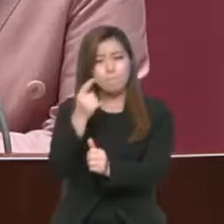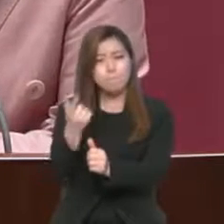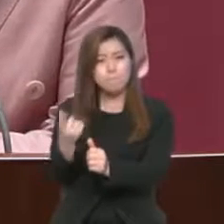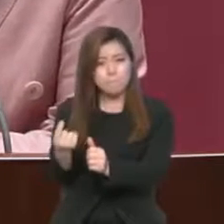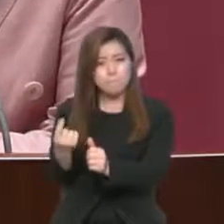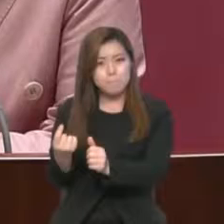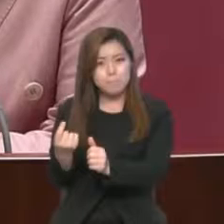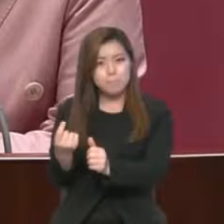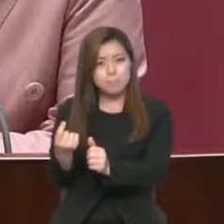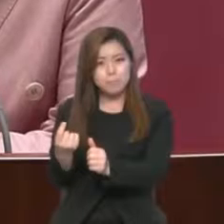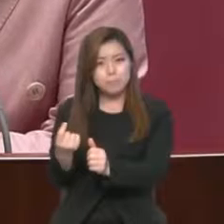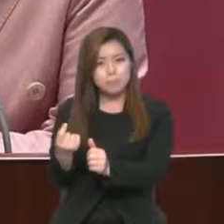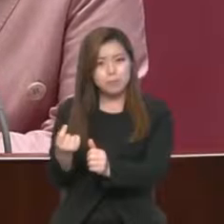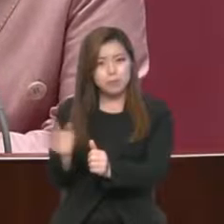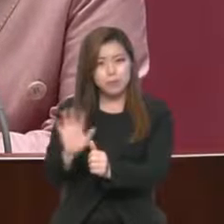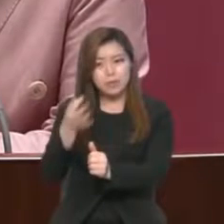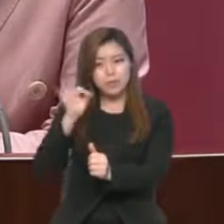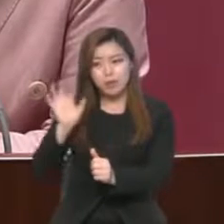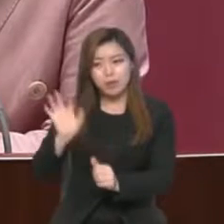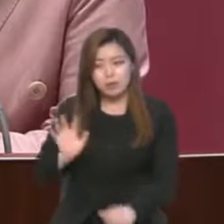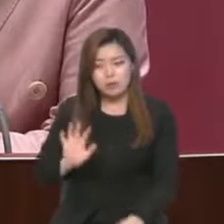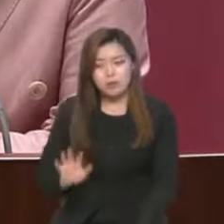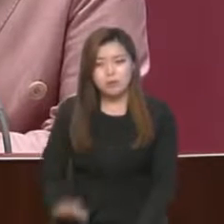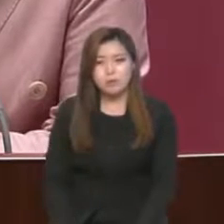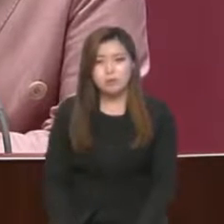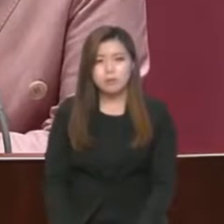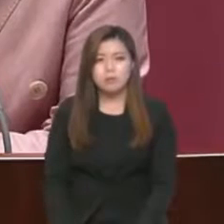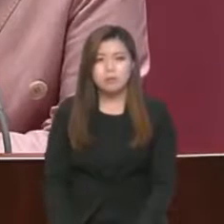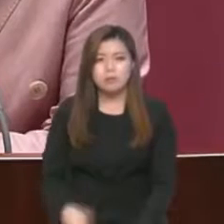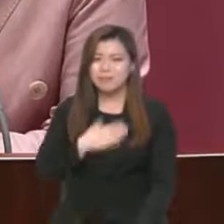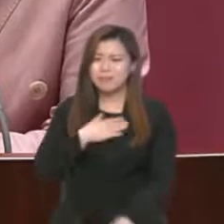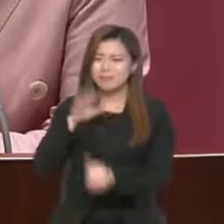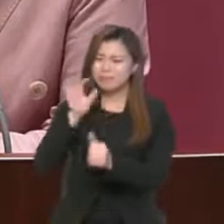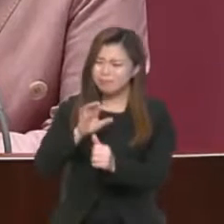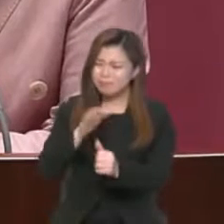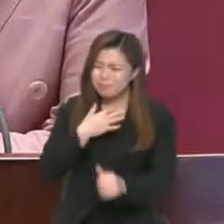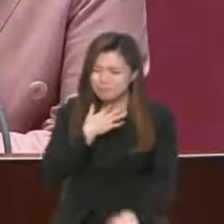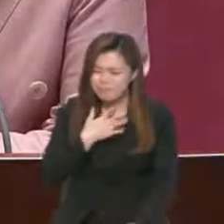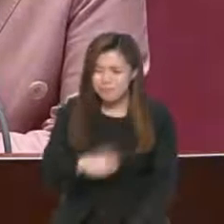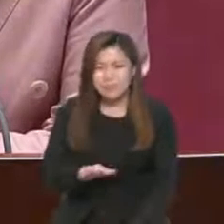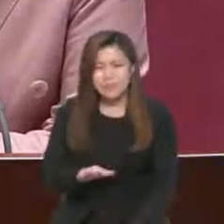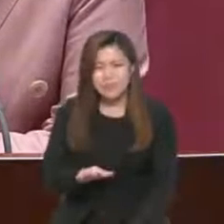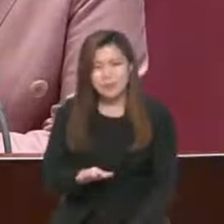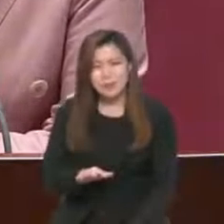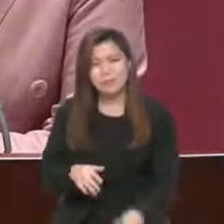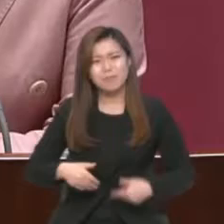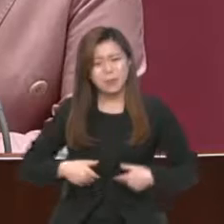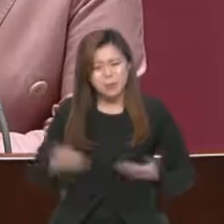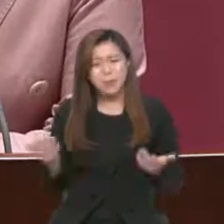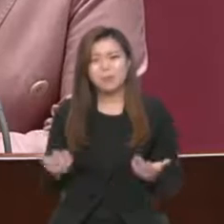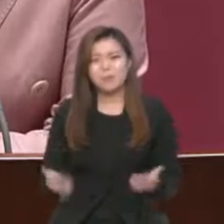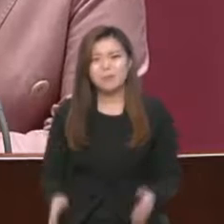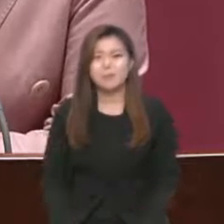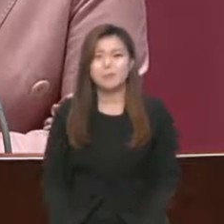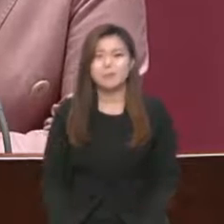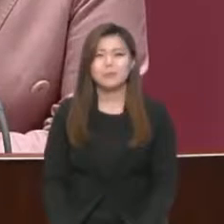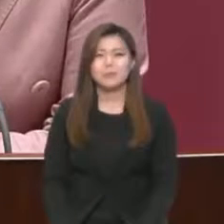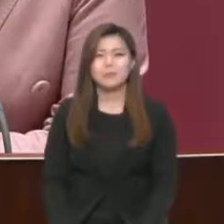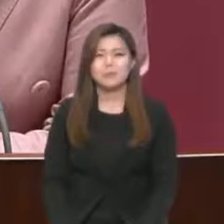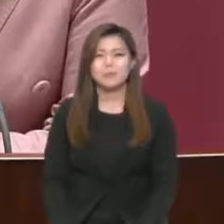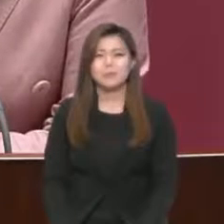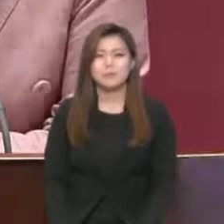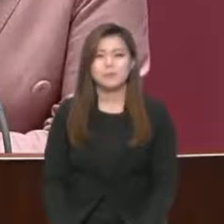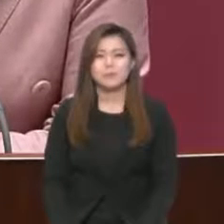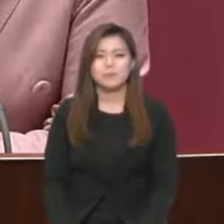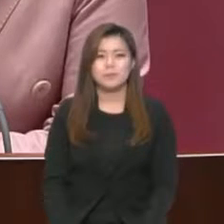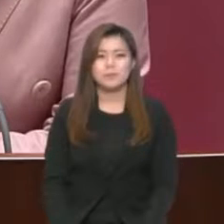이거는 인정하시지는 않으시는 거죠? 위압을 행사할 리가 있습니까? 네. 당시